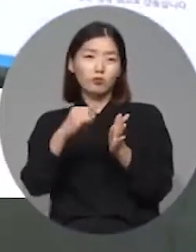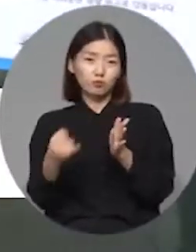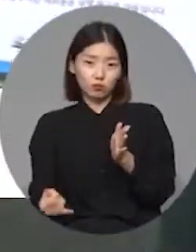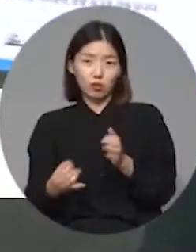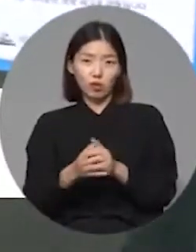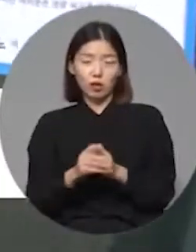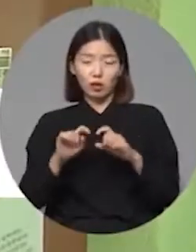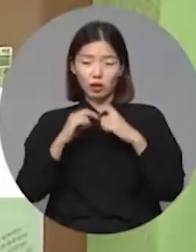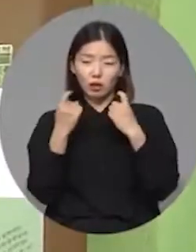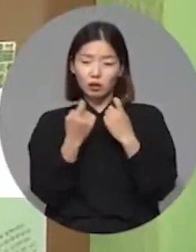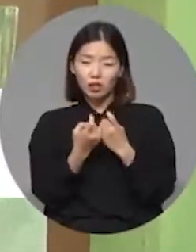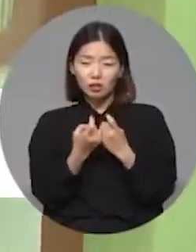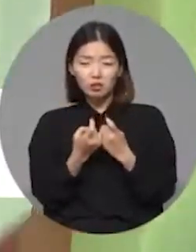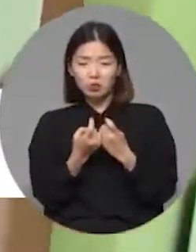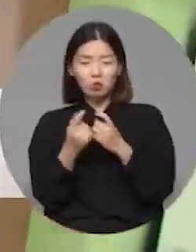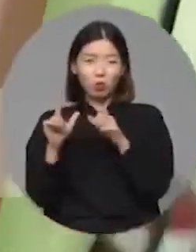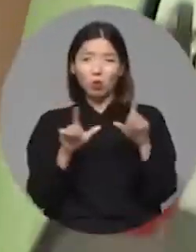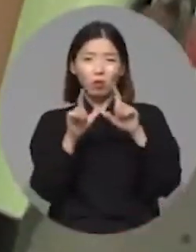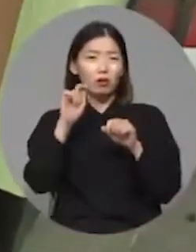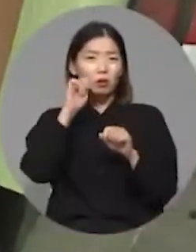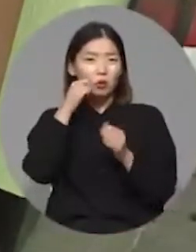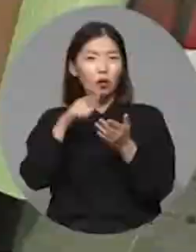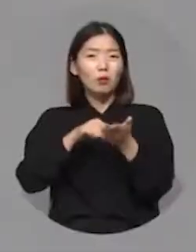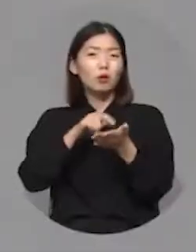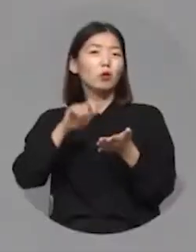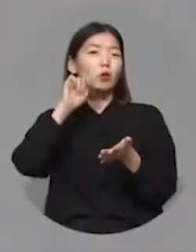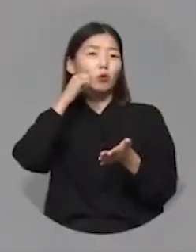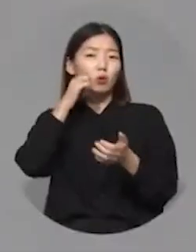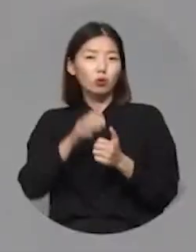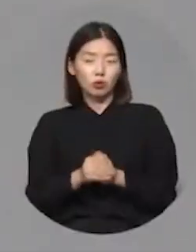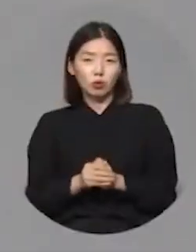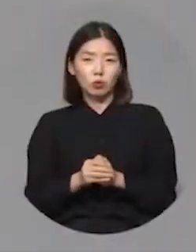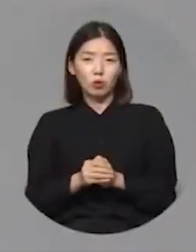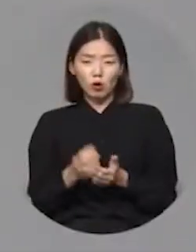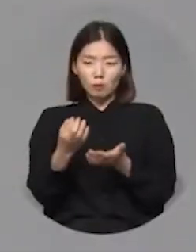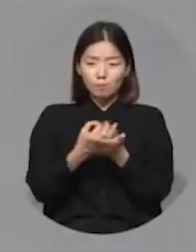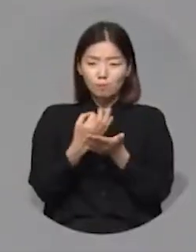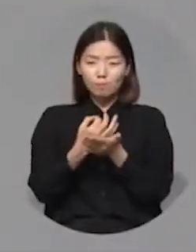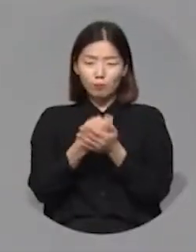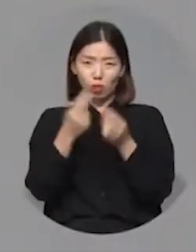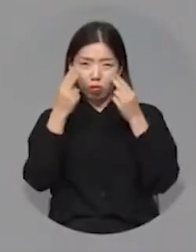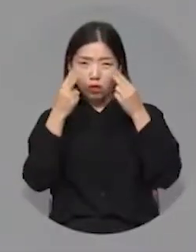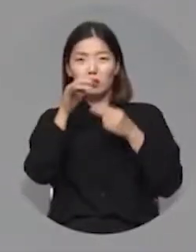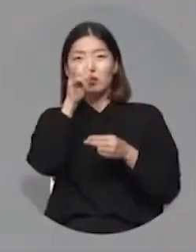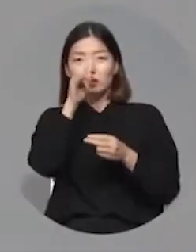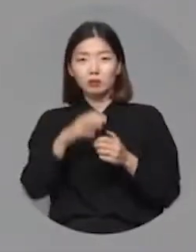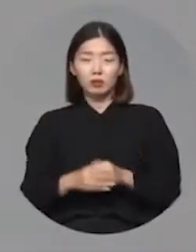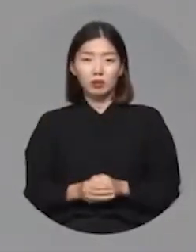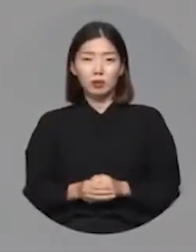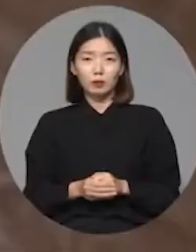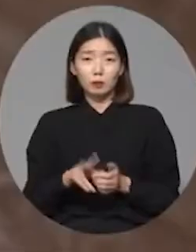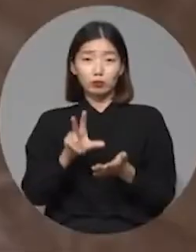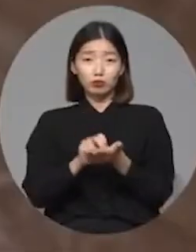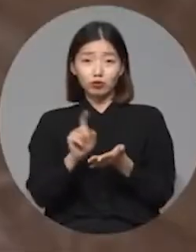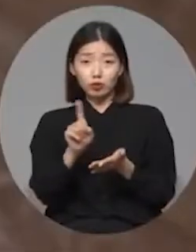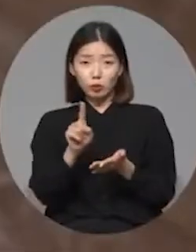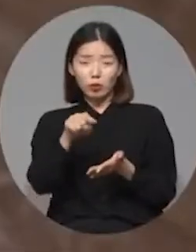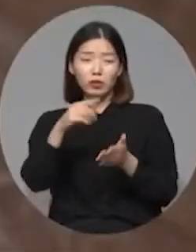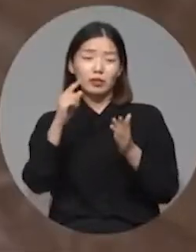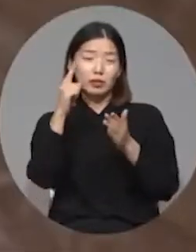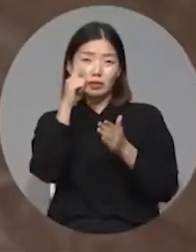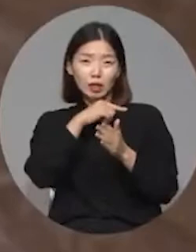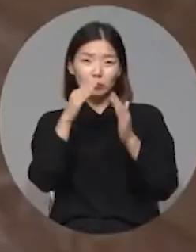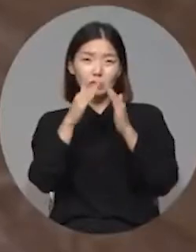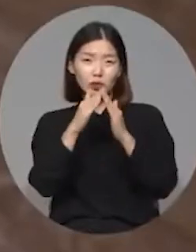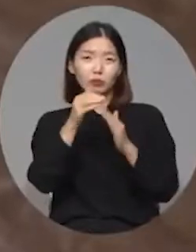돼 개인적인 변제도 기대하기 어려웠는데도 수익 극대화에 여념이 없었던 겁니다. 문제는 이런 나쁜